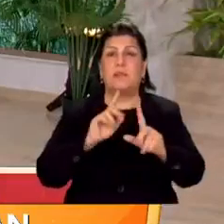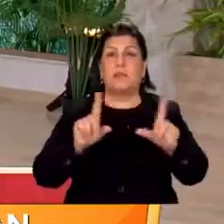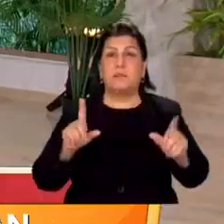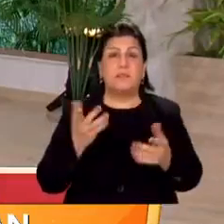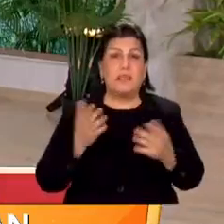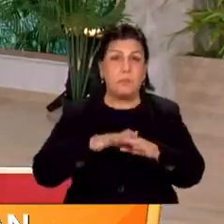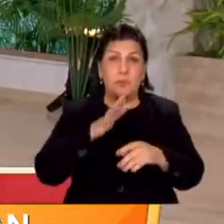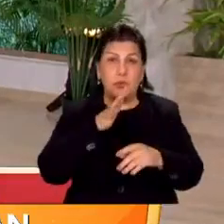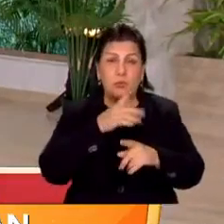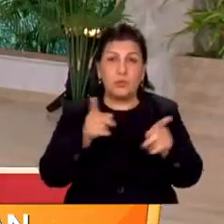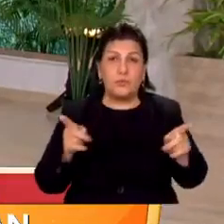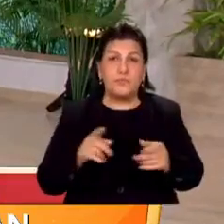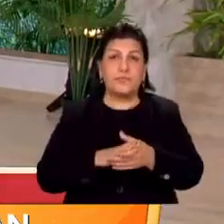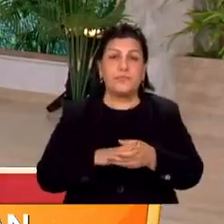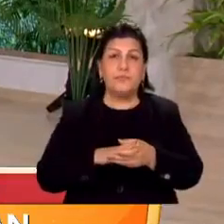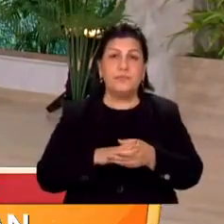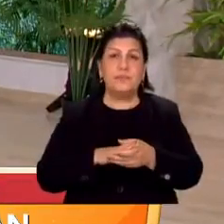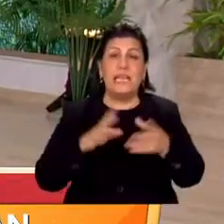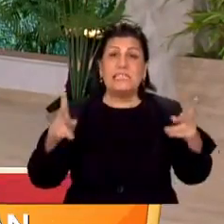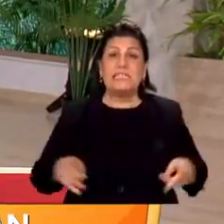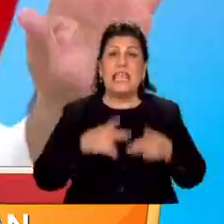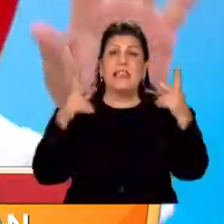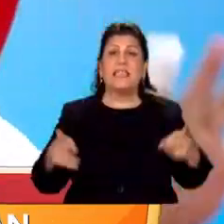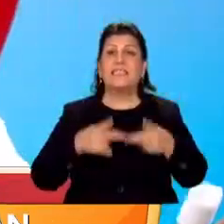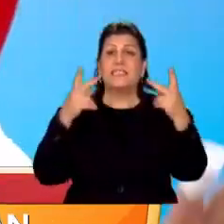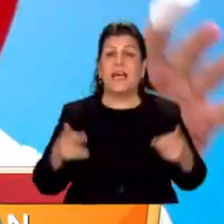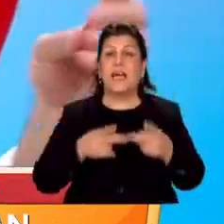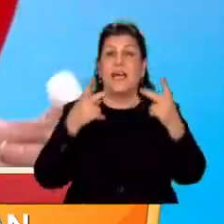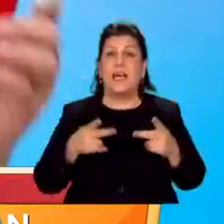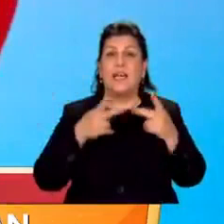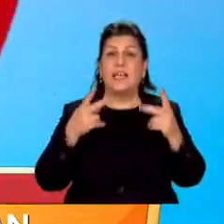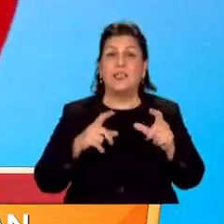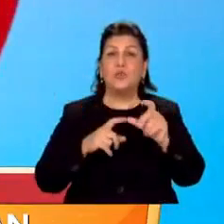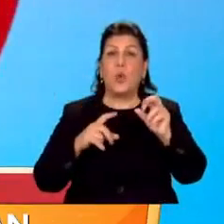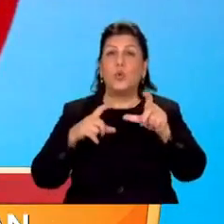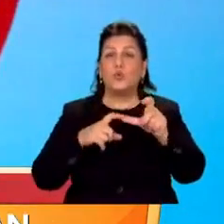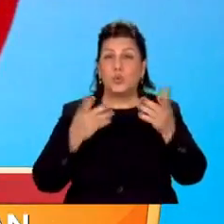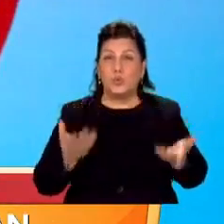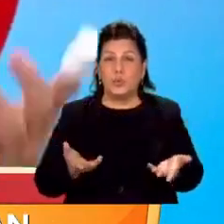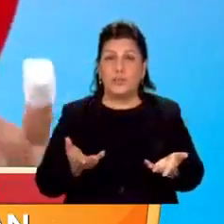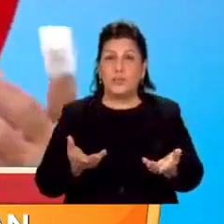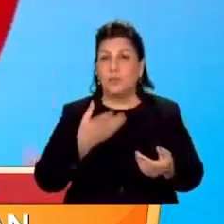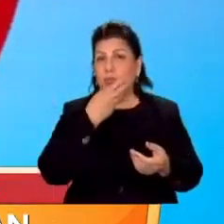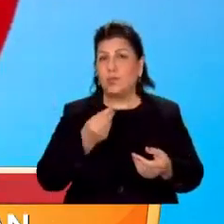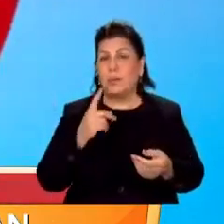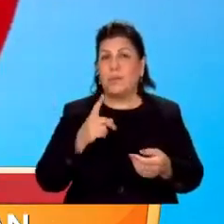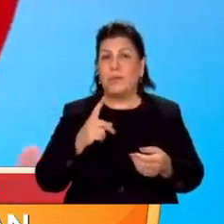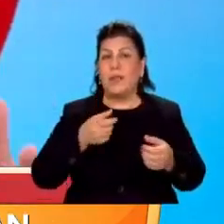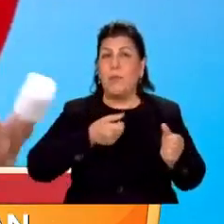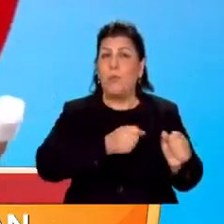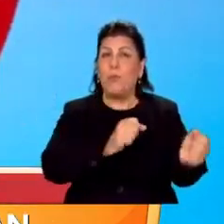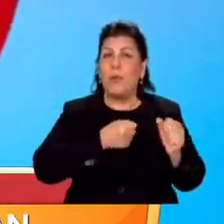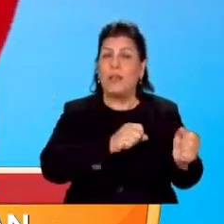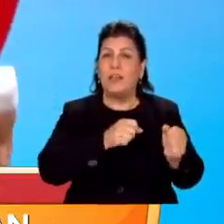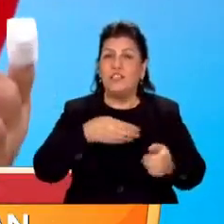bu ne yapacağız biliyor musunuz Ne yapacağız salata sosu salata sosu sağlam Nasıl olsun Çünkü salata sosu çok güzel bir mobilya